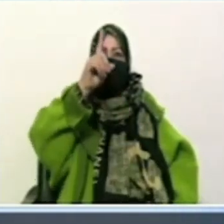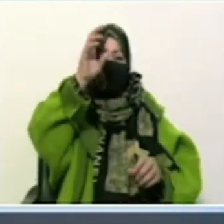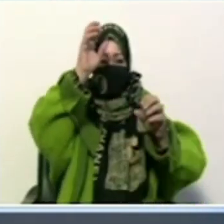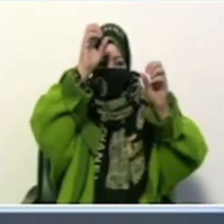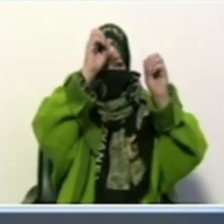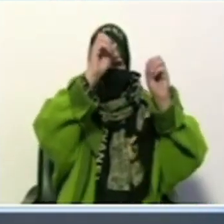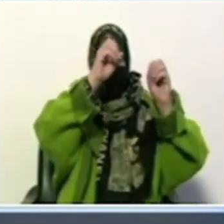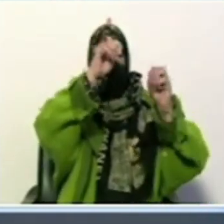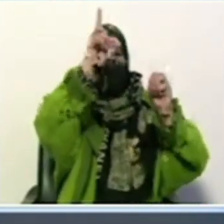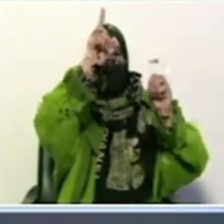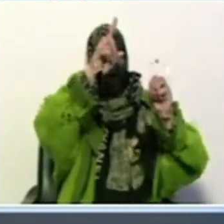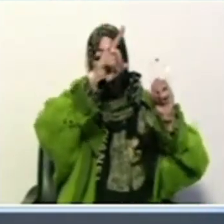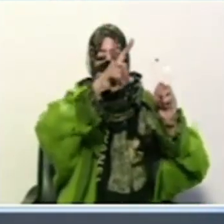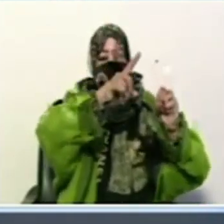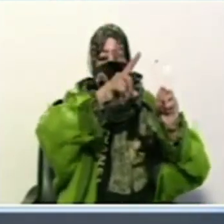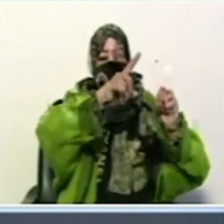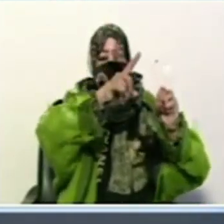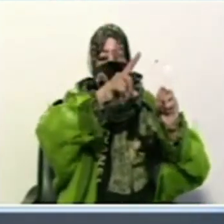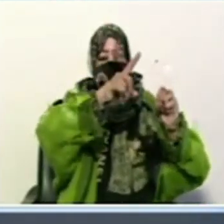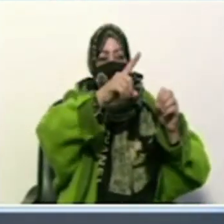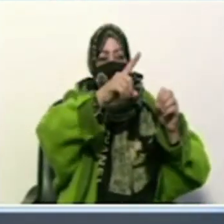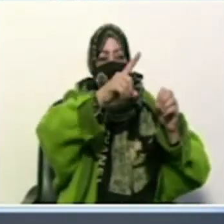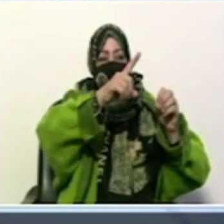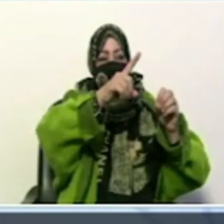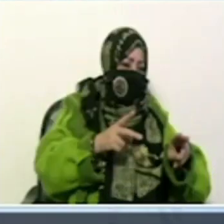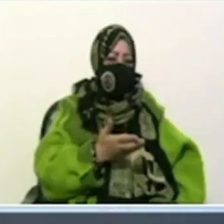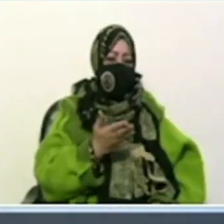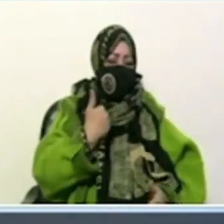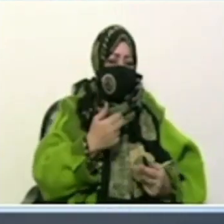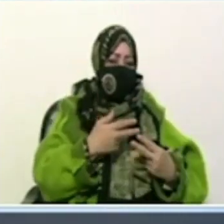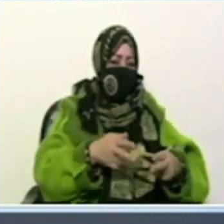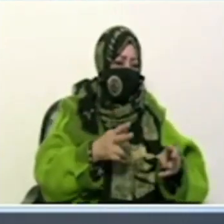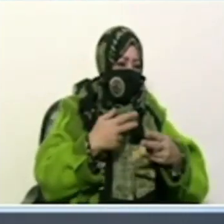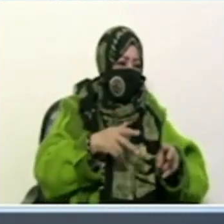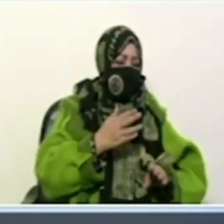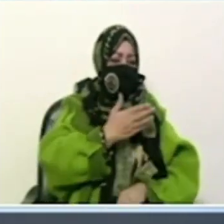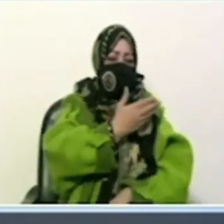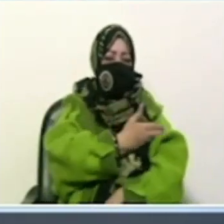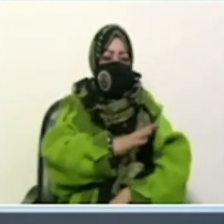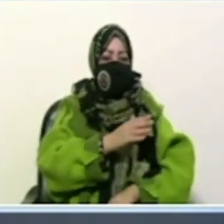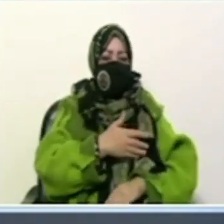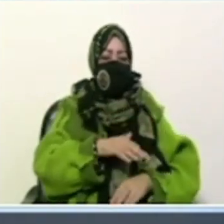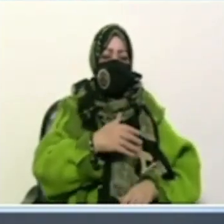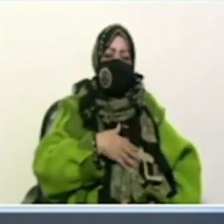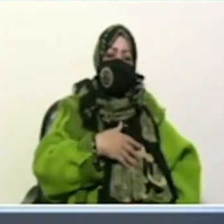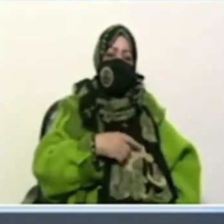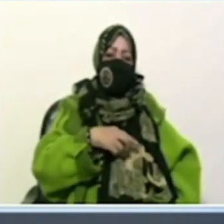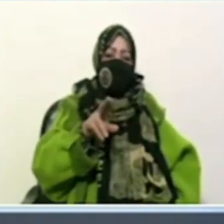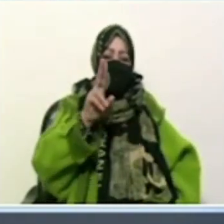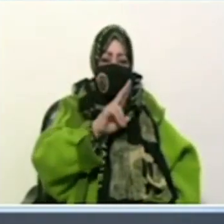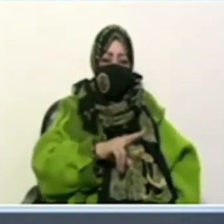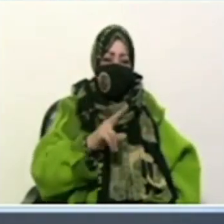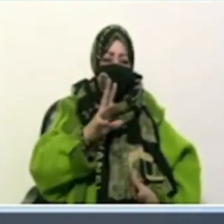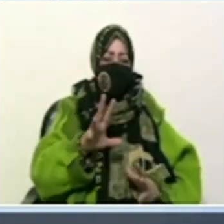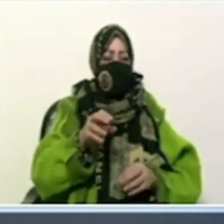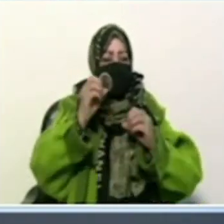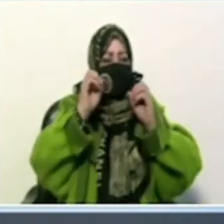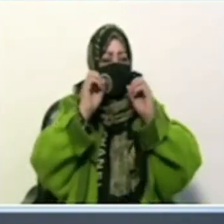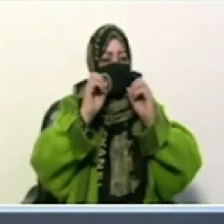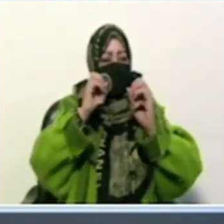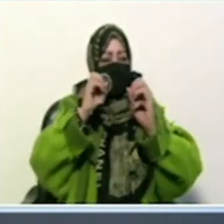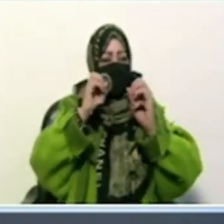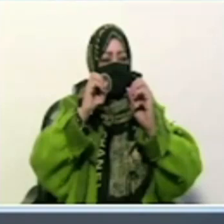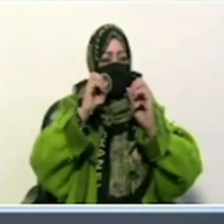فأعطيه، أو كما ورد في الحديث والله أعلم. فهنا يعني هذا فيه فضل عظيم لا شك. ذكر طريقة